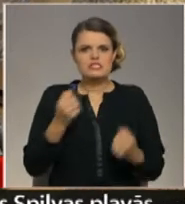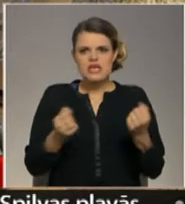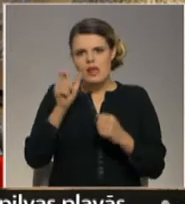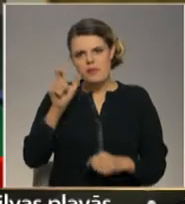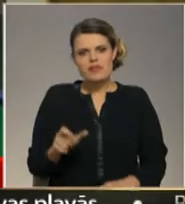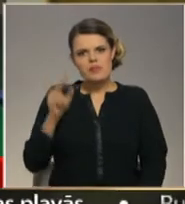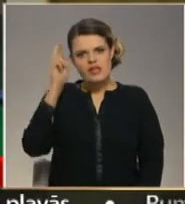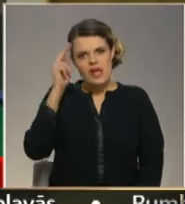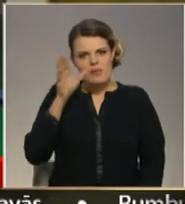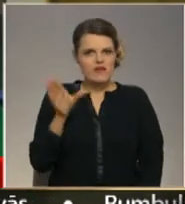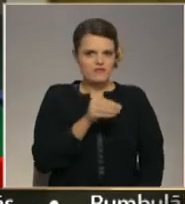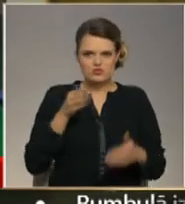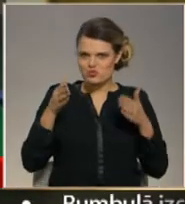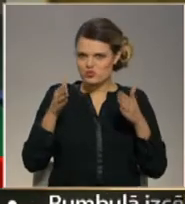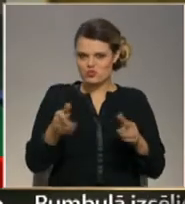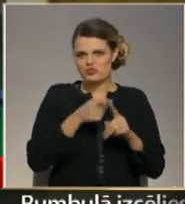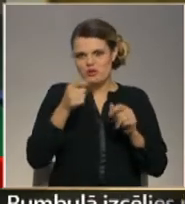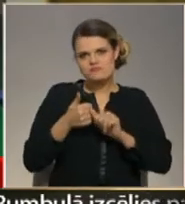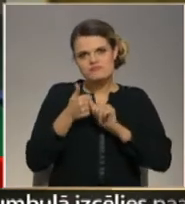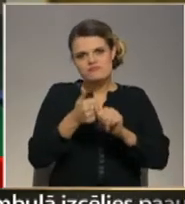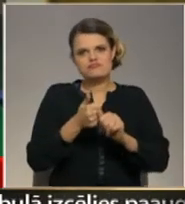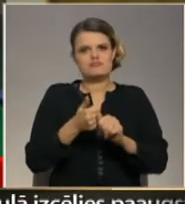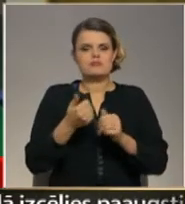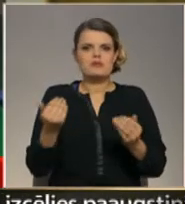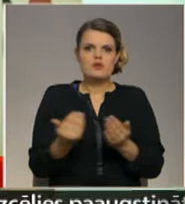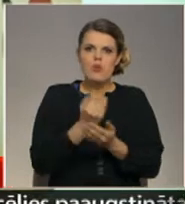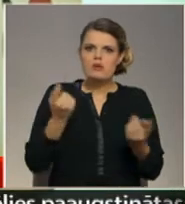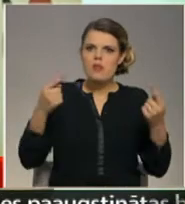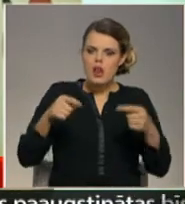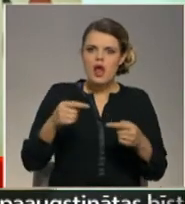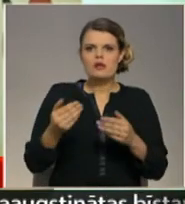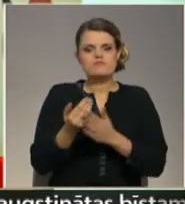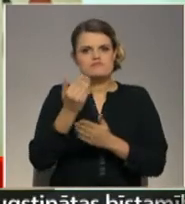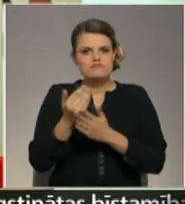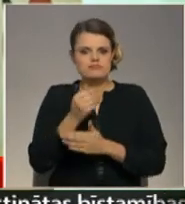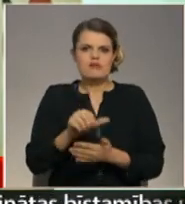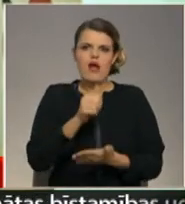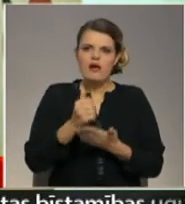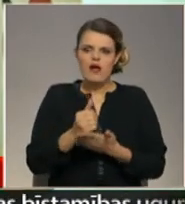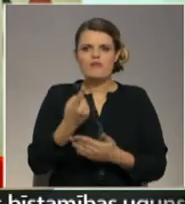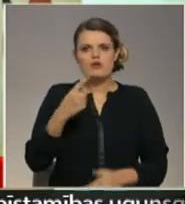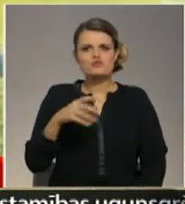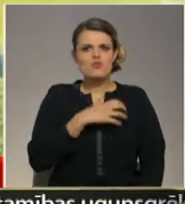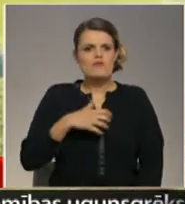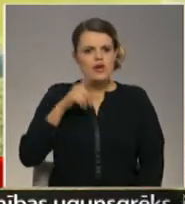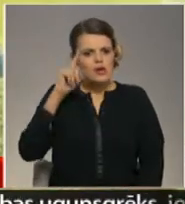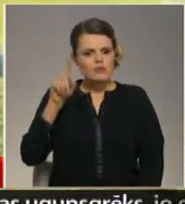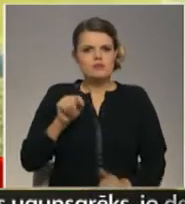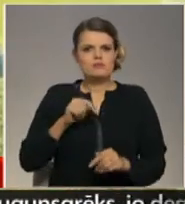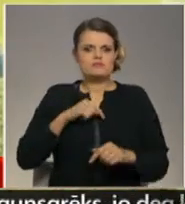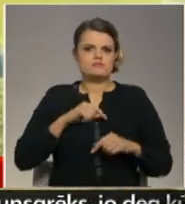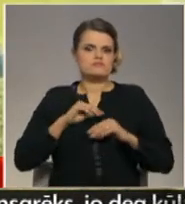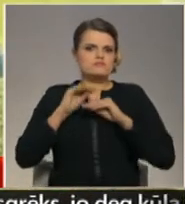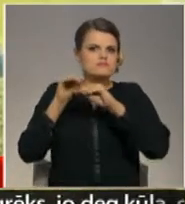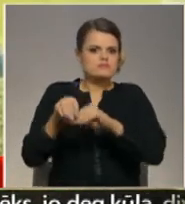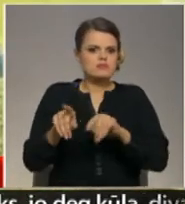darbiniekam jāmācās visa mūža garumā, sekojot līdzi laikam un sabiedrības vajadzībām. Galvenais, kas ir jāprot, iejusties tā otra cilvēka